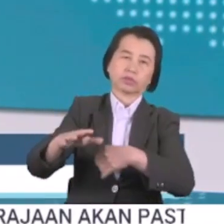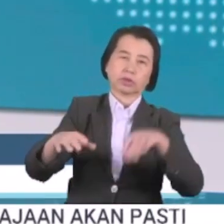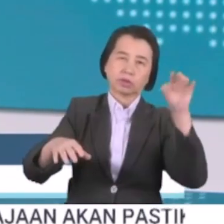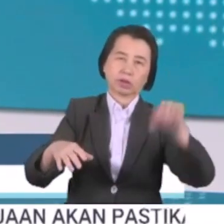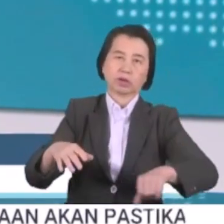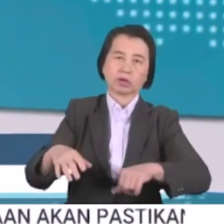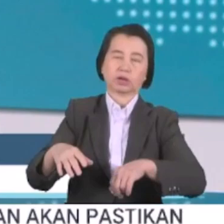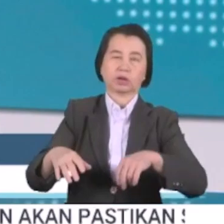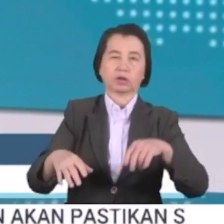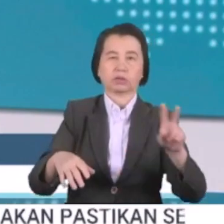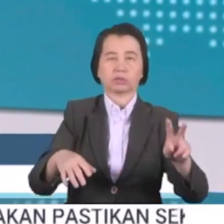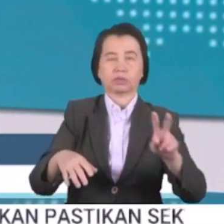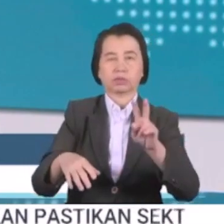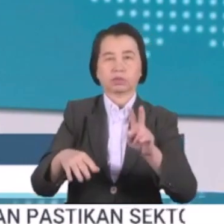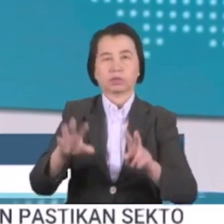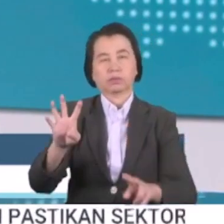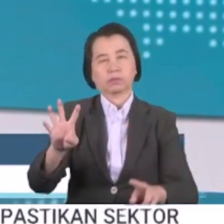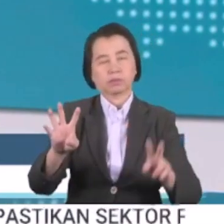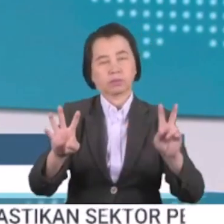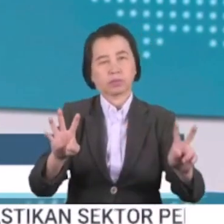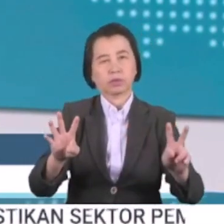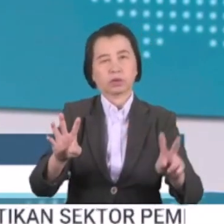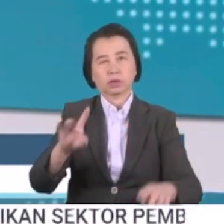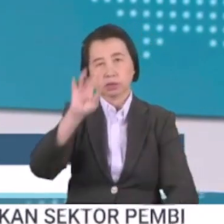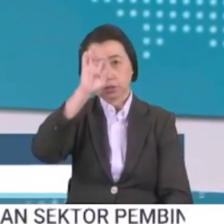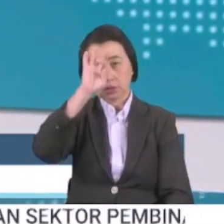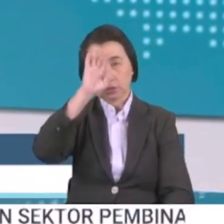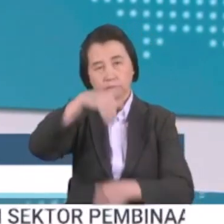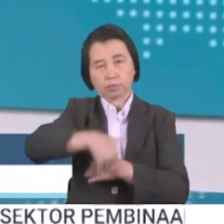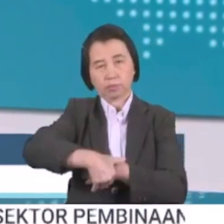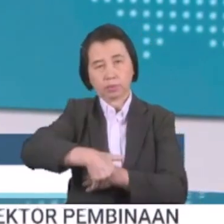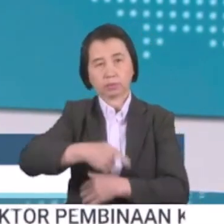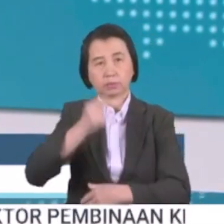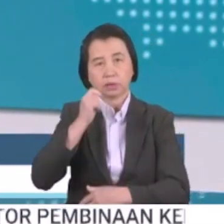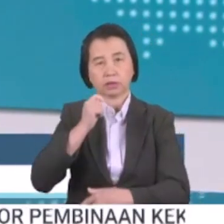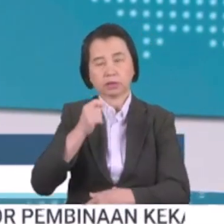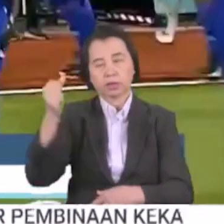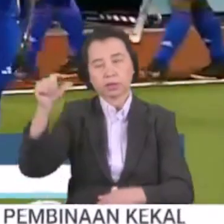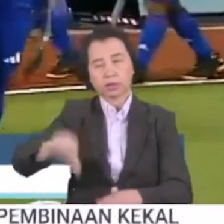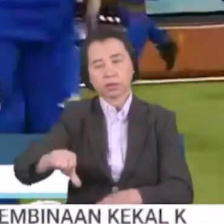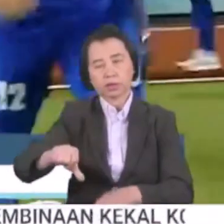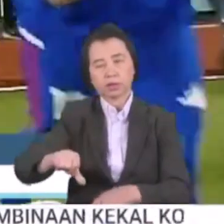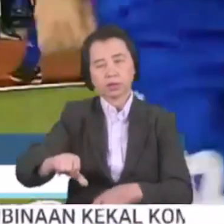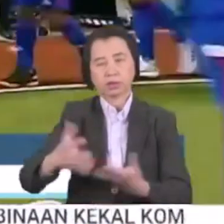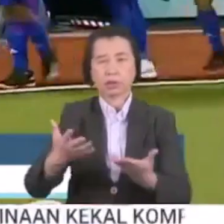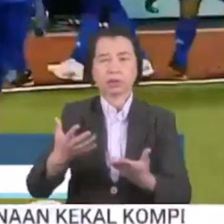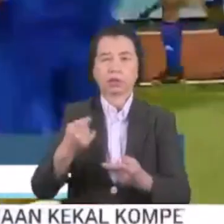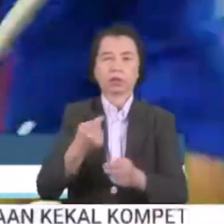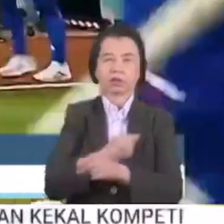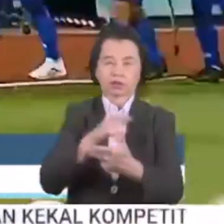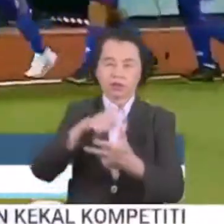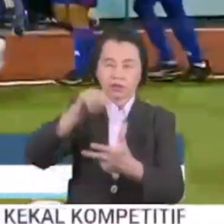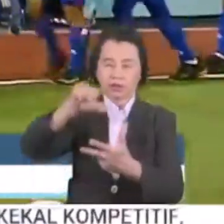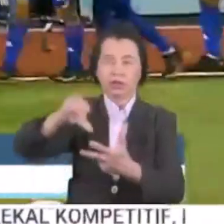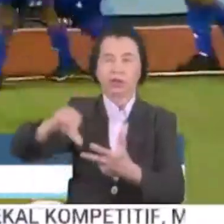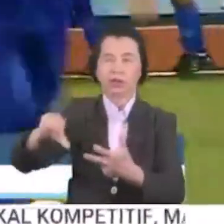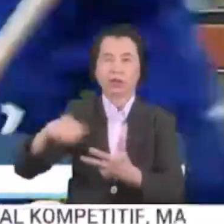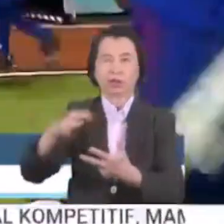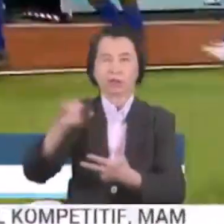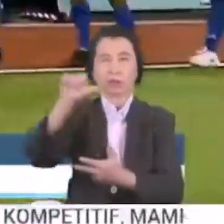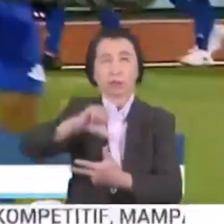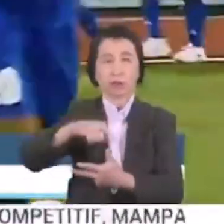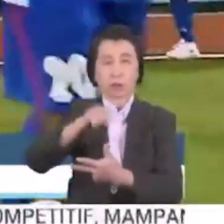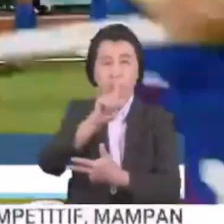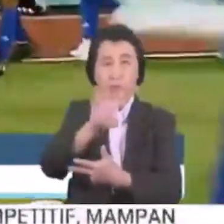selepas tewas 2-4 kepada India pada aksi ketiga malam tadi. Kekalahan tersebut menjadi kekalahan ketiga berturut-turut selepas